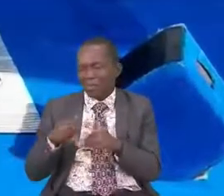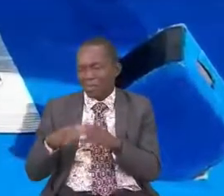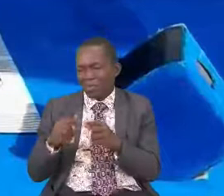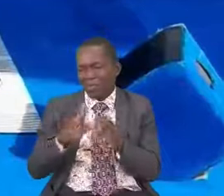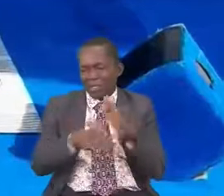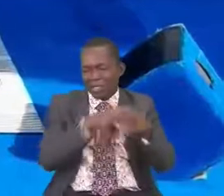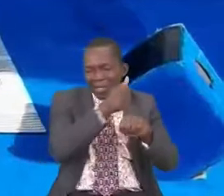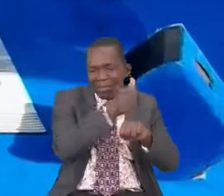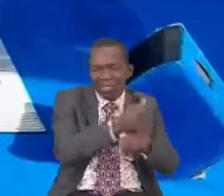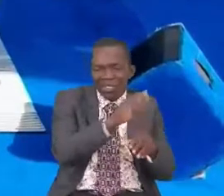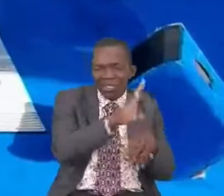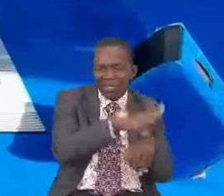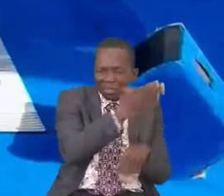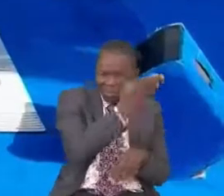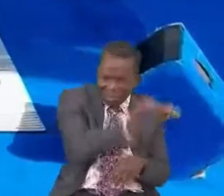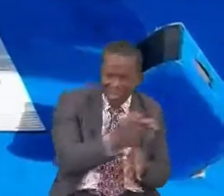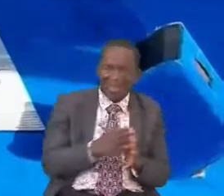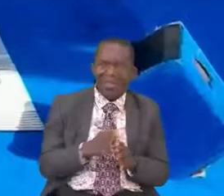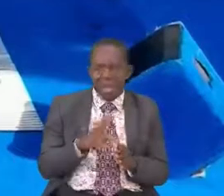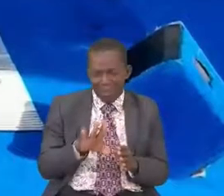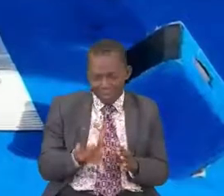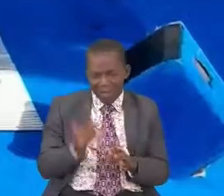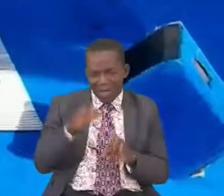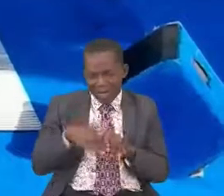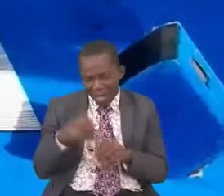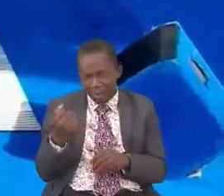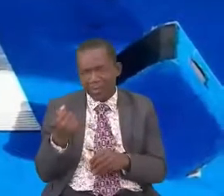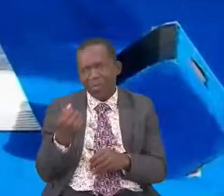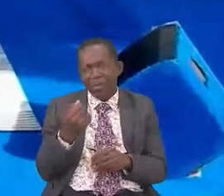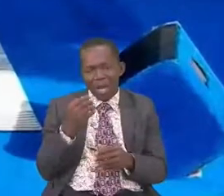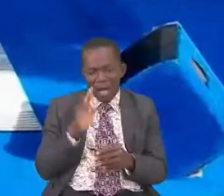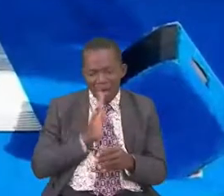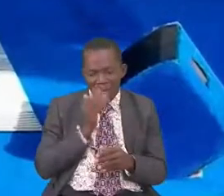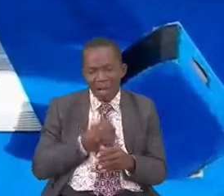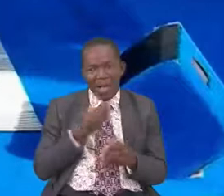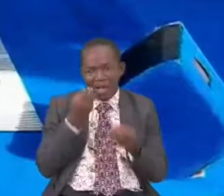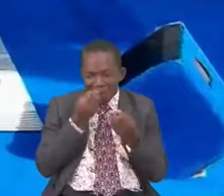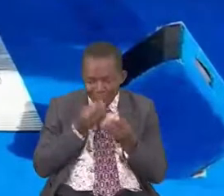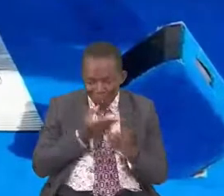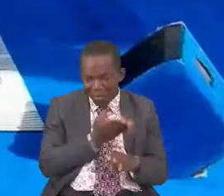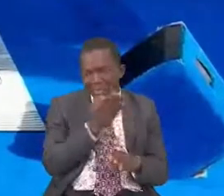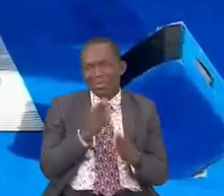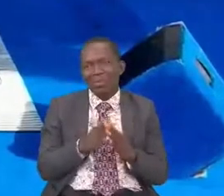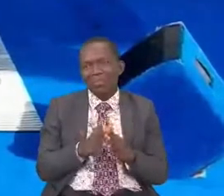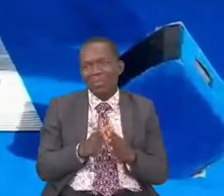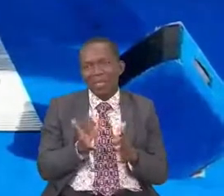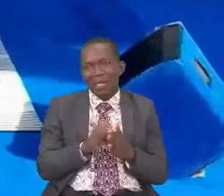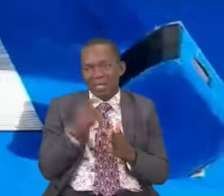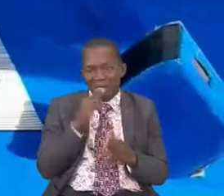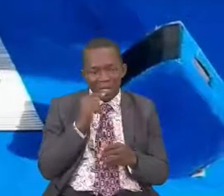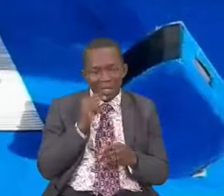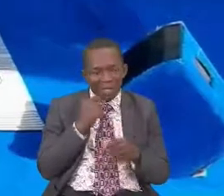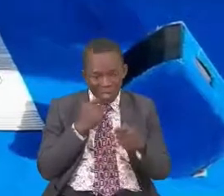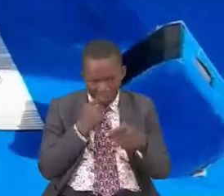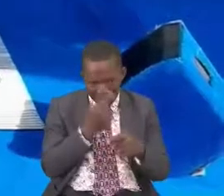là-bas. Et nous commençons à vérifier, à chercher les informations. On dit, ah, ce lieu-là, il n'accepte pas l'église.